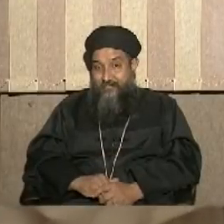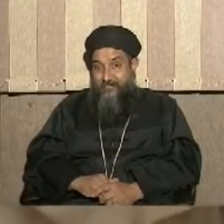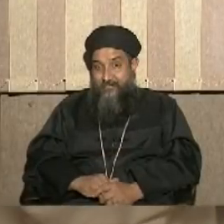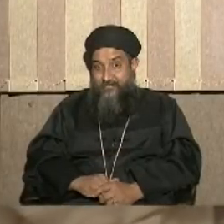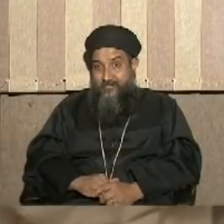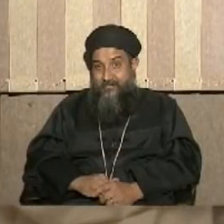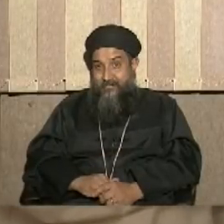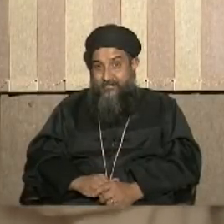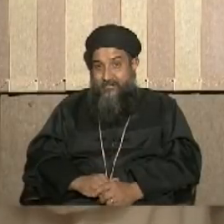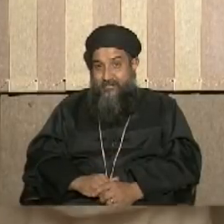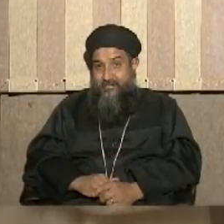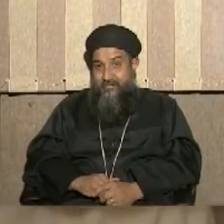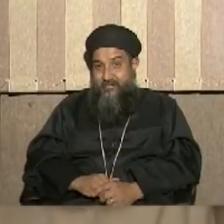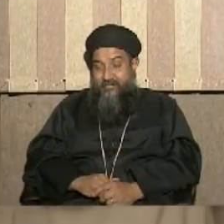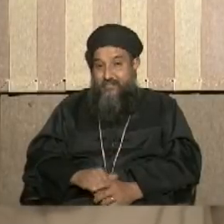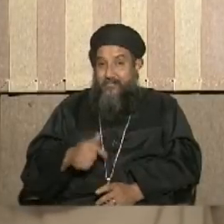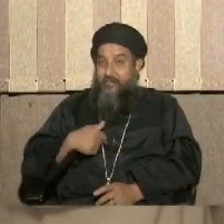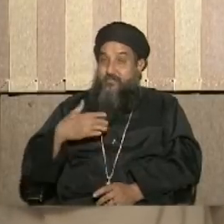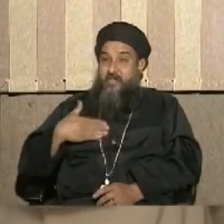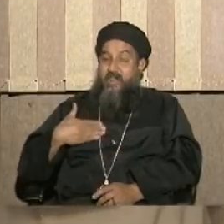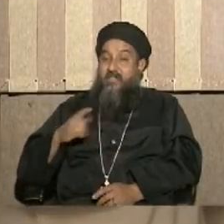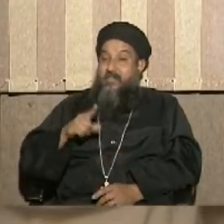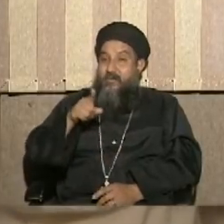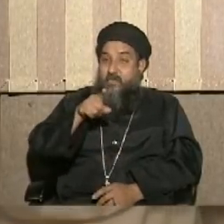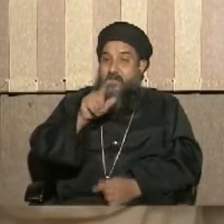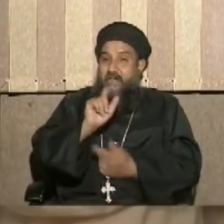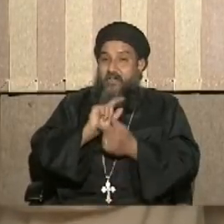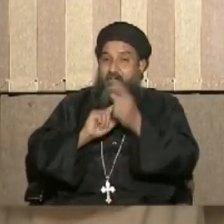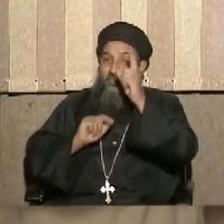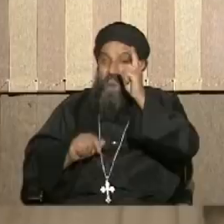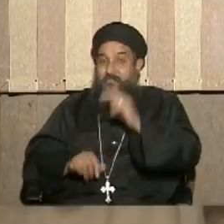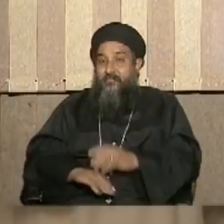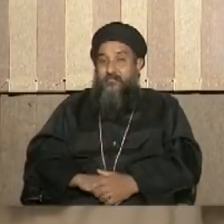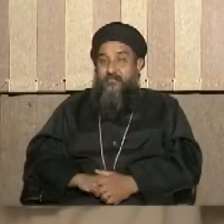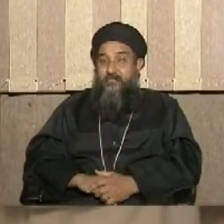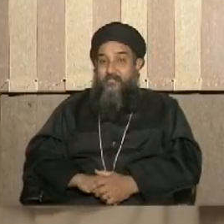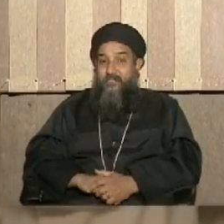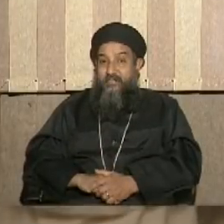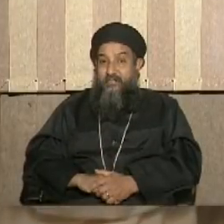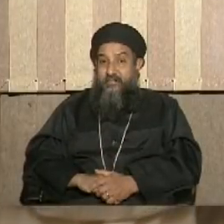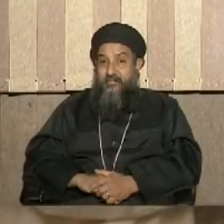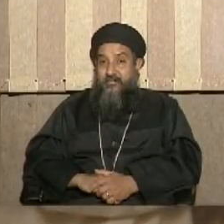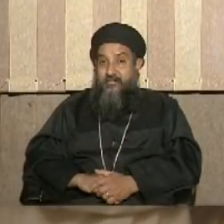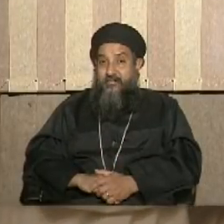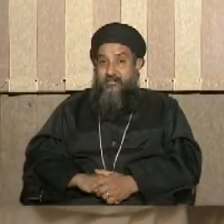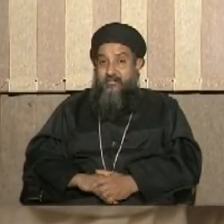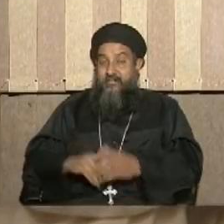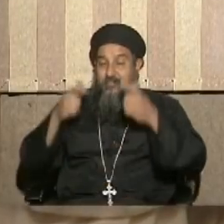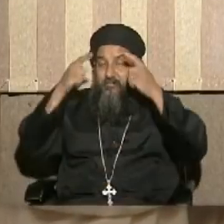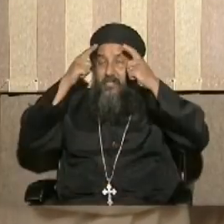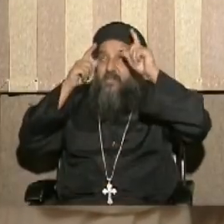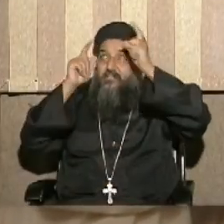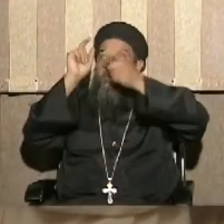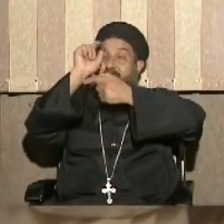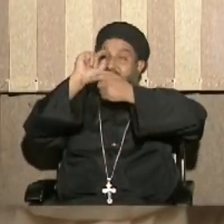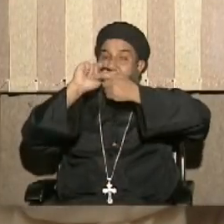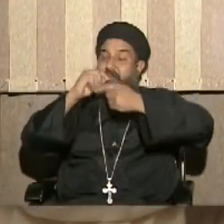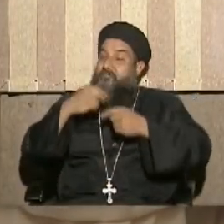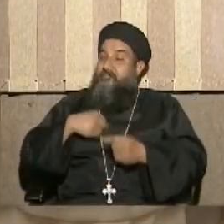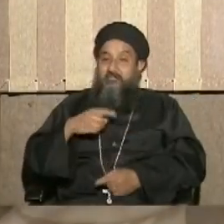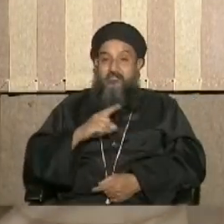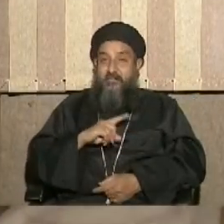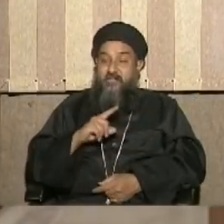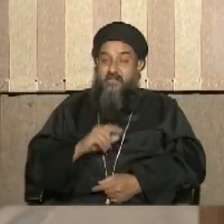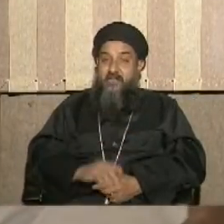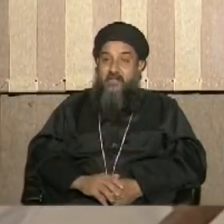ابويا اشكر ربنا على سلامتك، انت دلوقتي تروح وتسبح المسيح وتمجده بقيه عمرك وتصلي لنا احنا الخطأ.